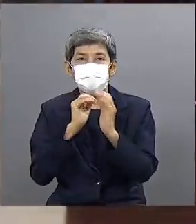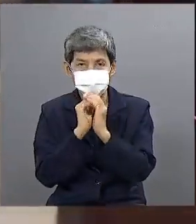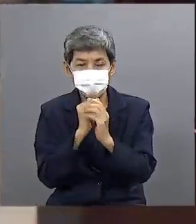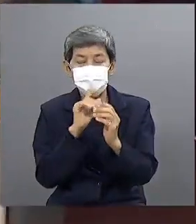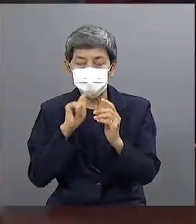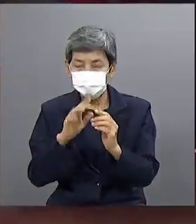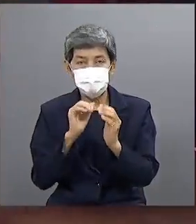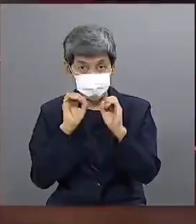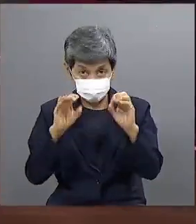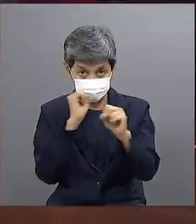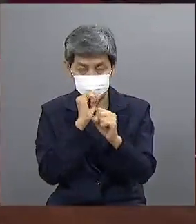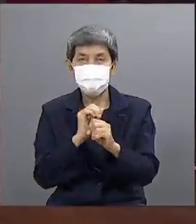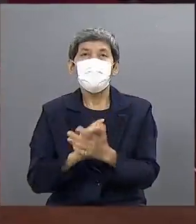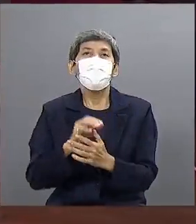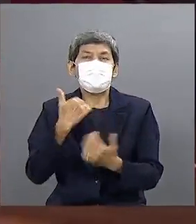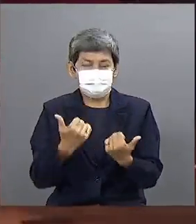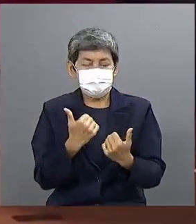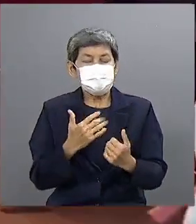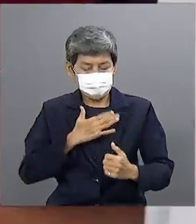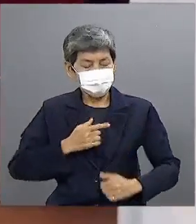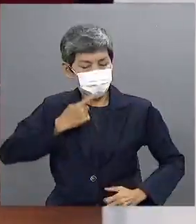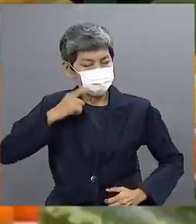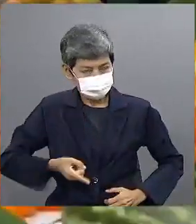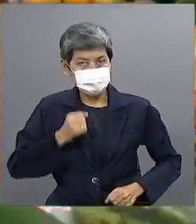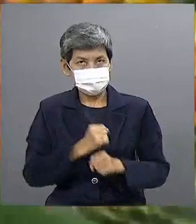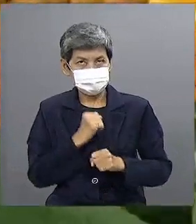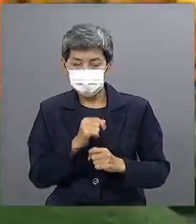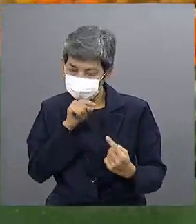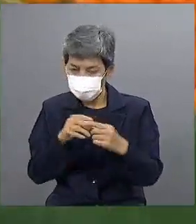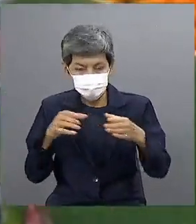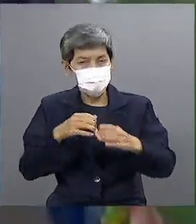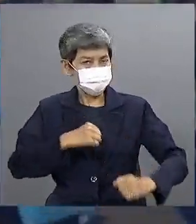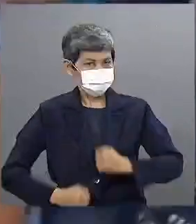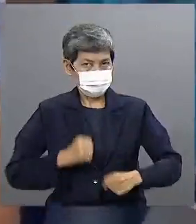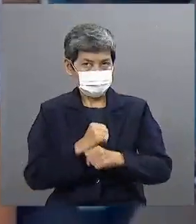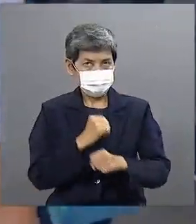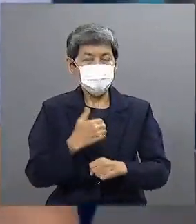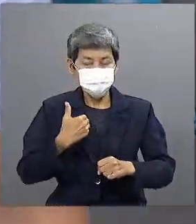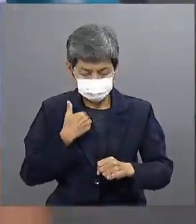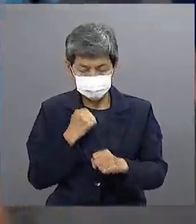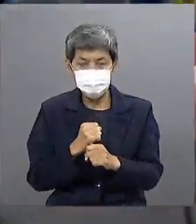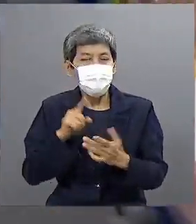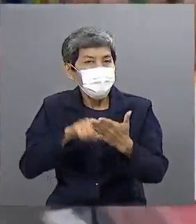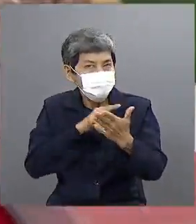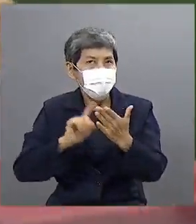ไหมยืนยันว่าจะใช้ความจริงใจเจาะฐานเสียงกลุ่มคนรุ่นใหม่ที่เพิ่งจะมีสิทธิ์โหวตเป็นครั้งแรก